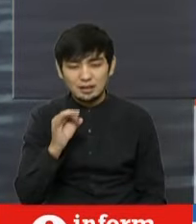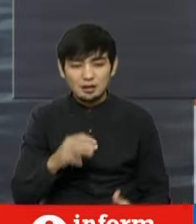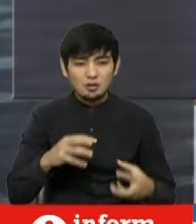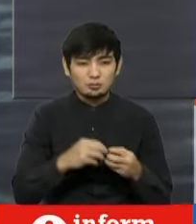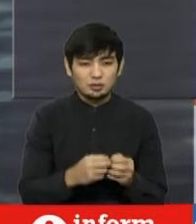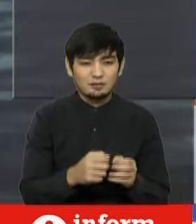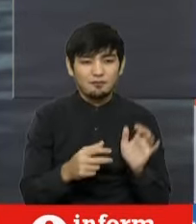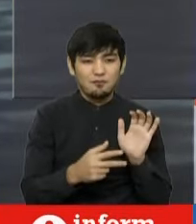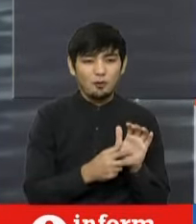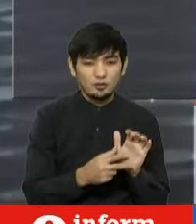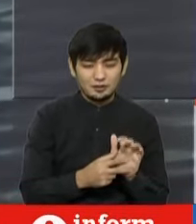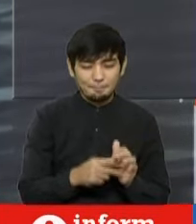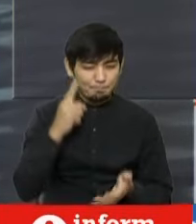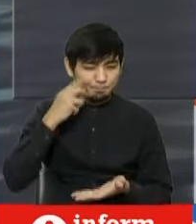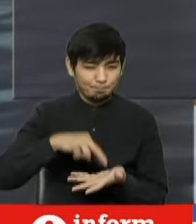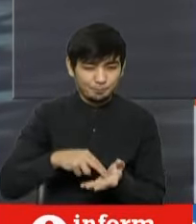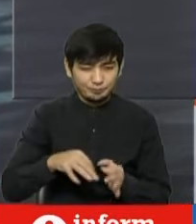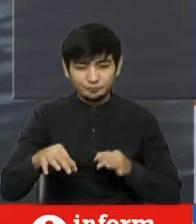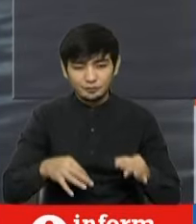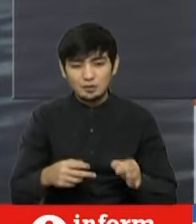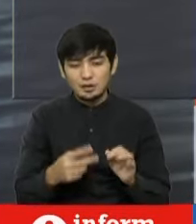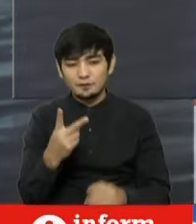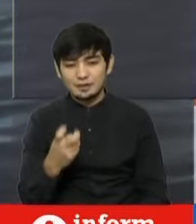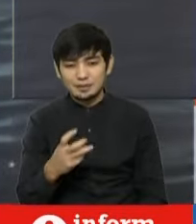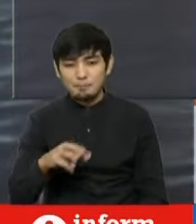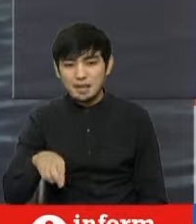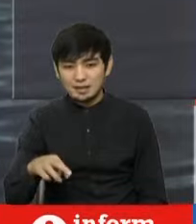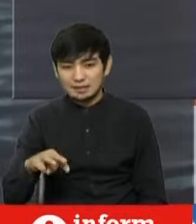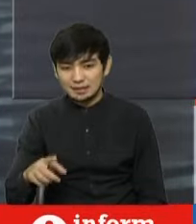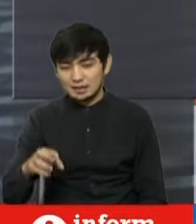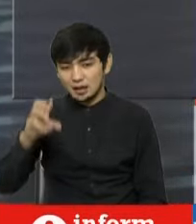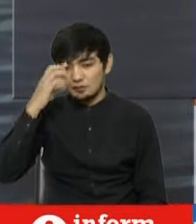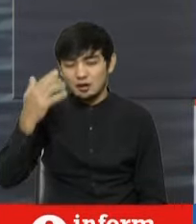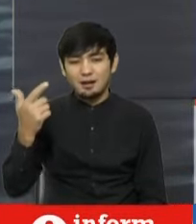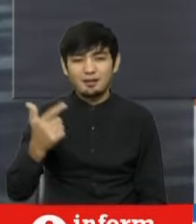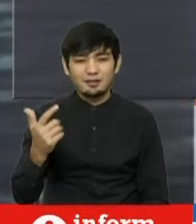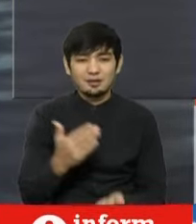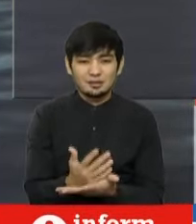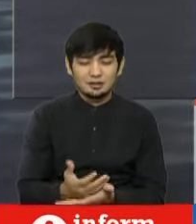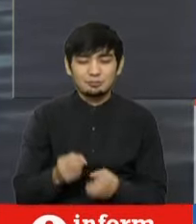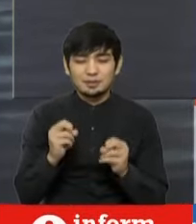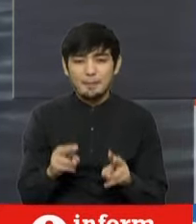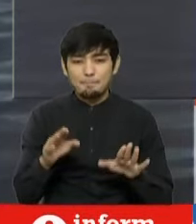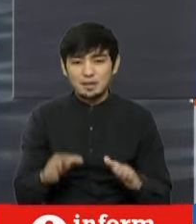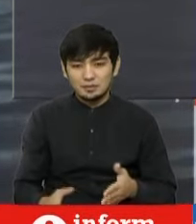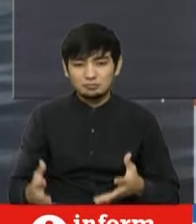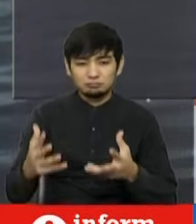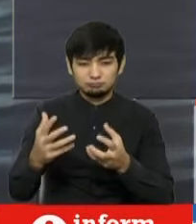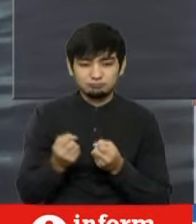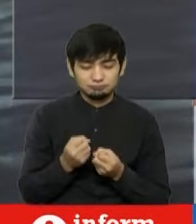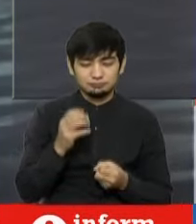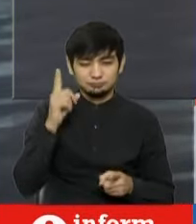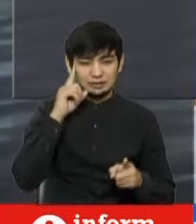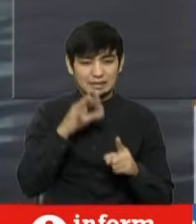8 жобаға қажетті 200 миллиард теңгені мемлекеттік кепілдік негізінде халықаралық қаржы ұйымдарынан алу көзделіп отыр.